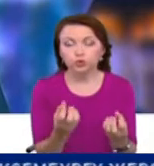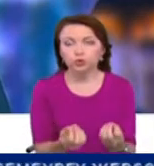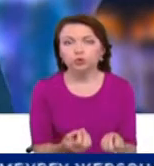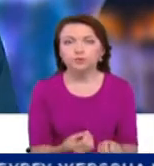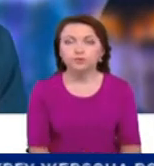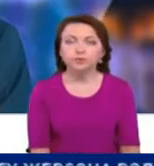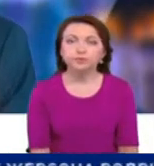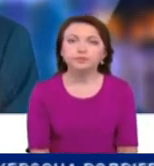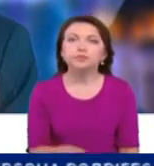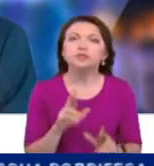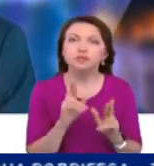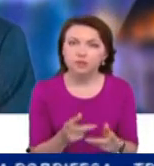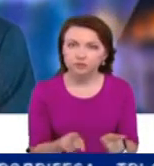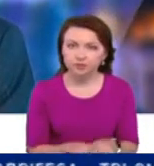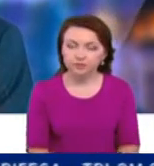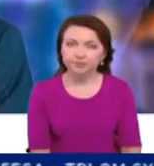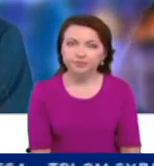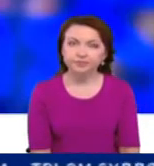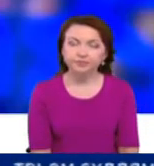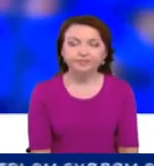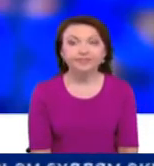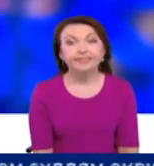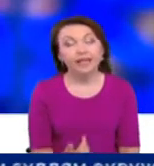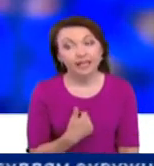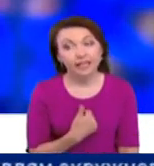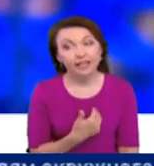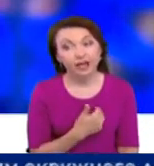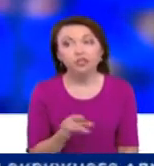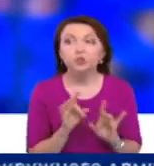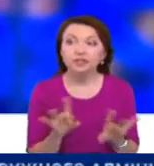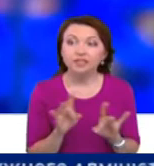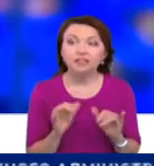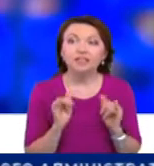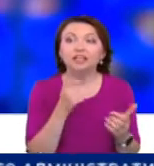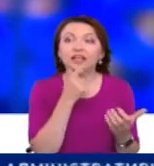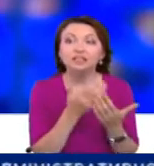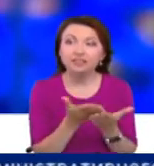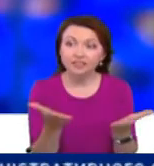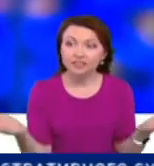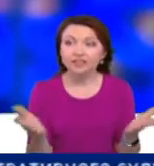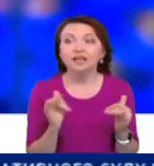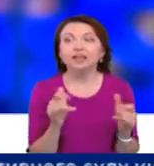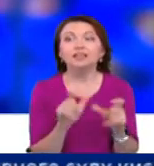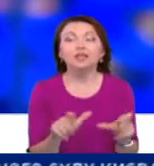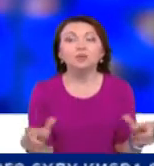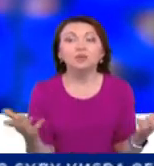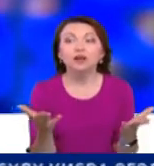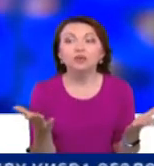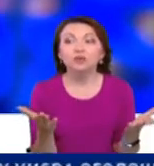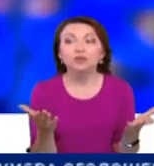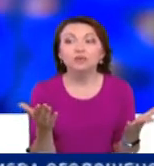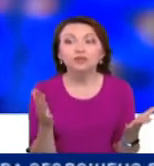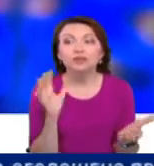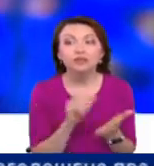на 2-й пік. Як це зробити? Ну, я хочу розказати для зрителів, для людей, які